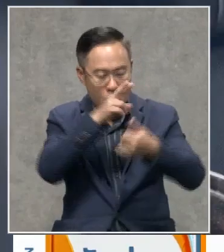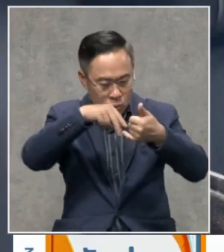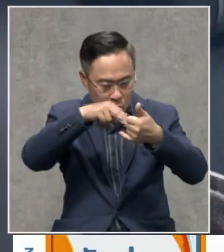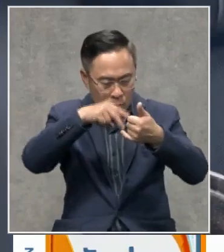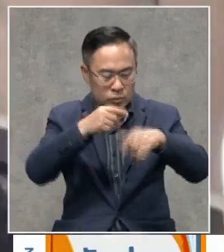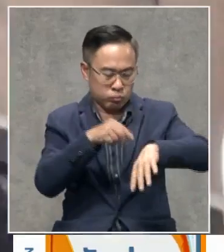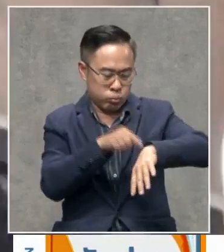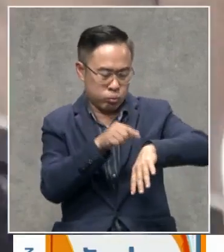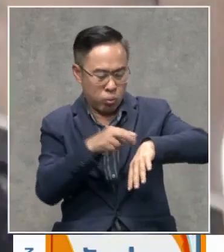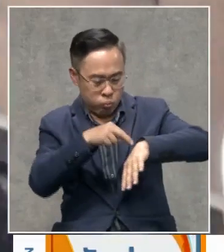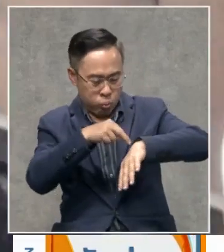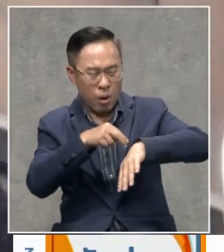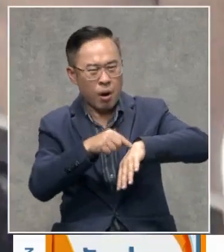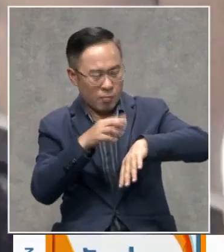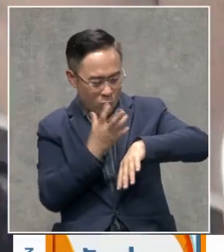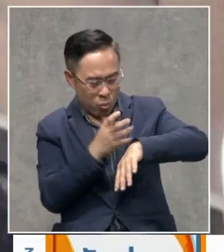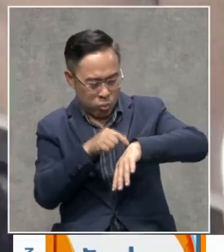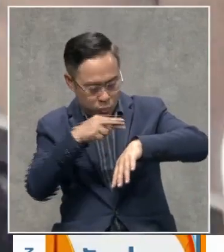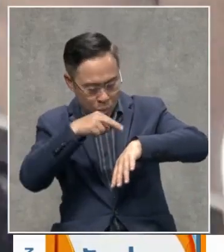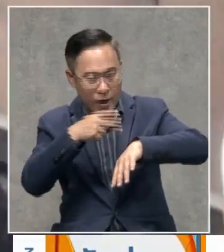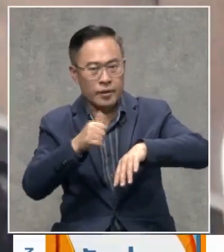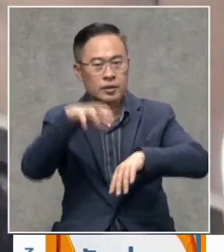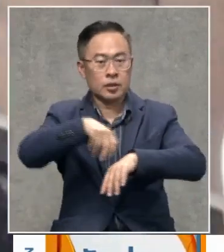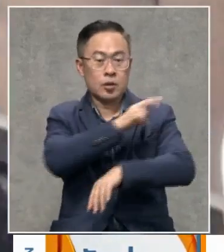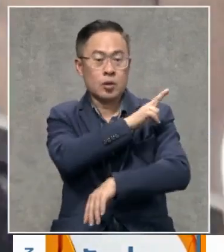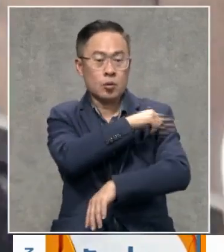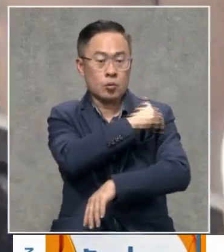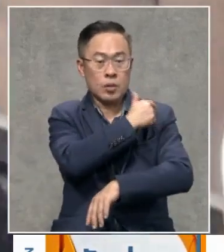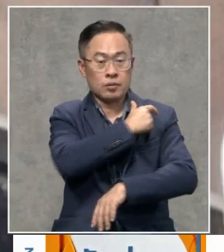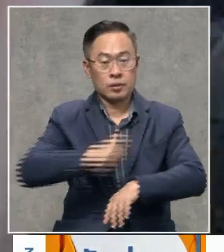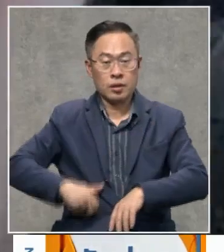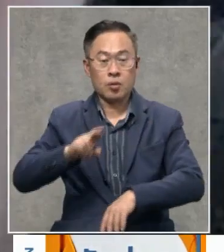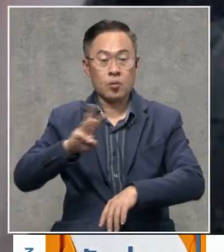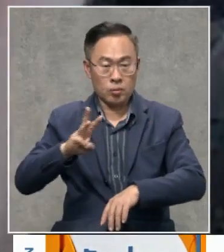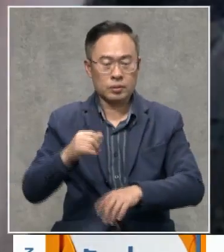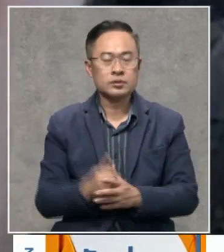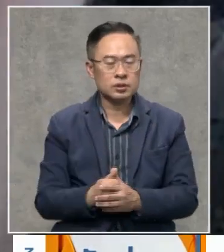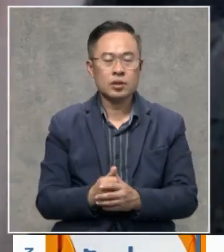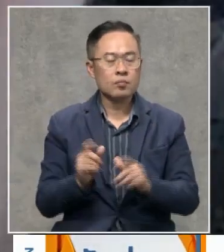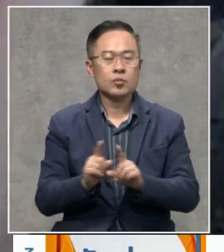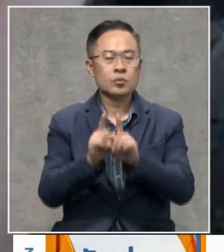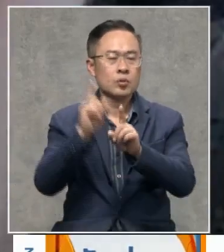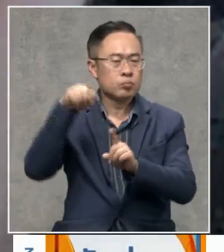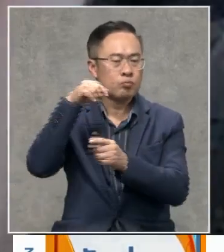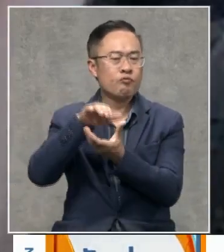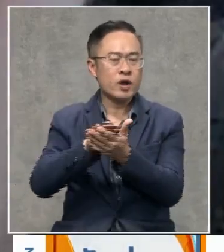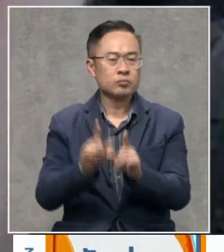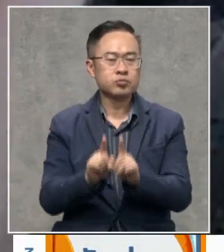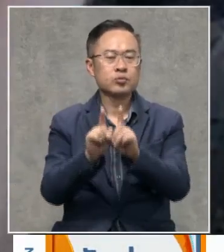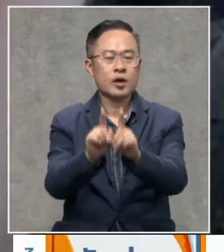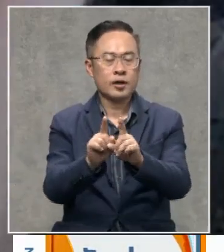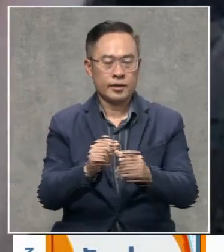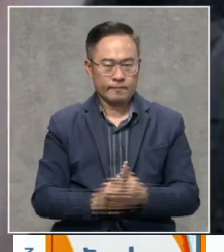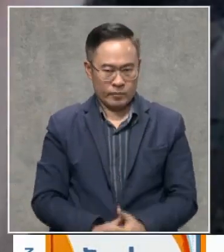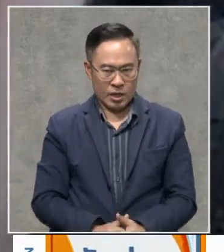คะท่านนายกเนี่ยไปตรวจที่โรงพยาบาลพระมงกุฎเกล้านะคะก็ไปพร้อมกับอาจารย์น้องค่ะทางคุณนราพรจันโอชาภริยานะ